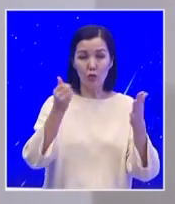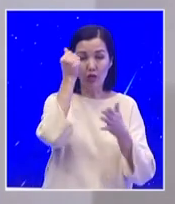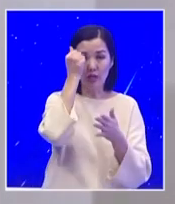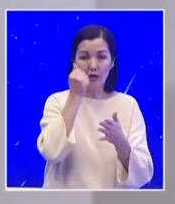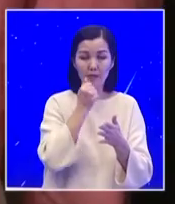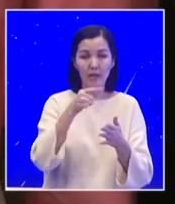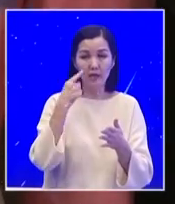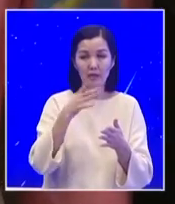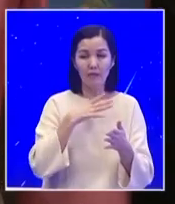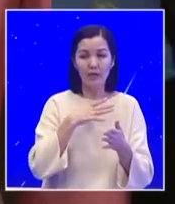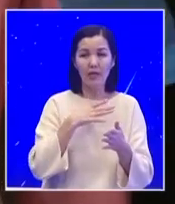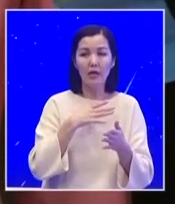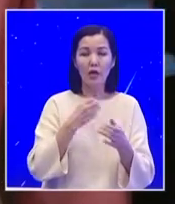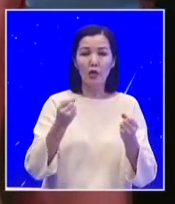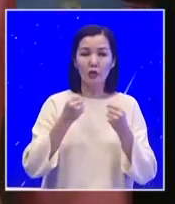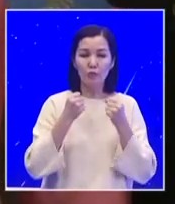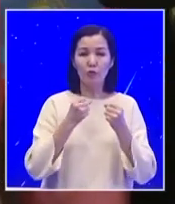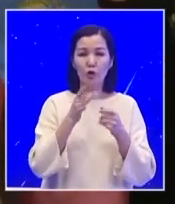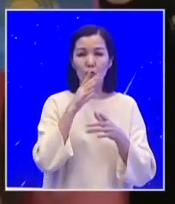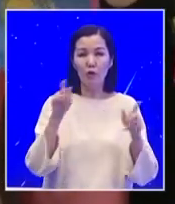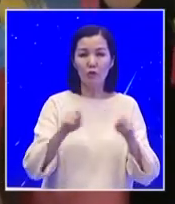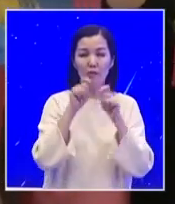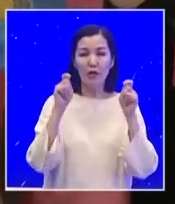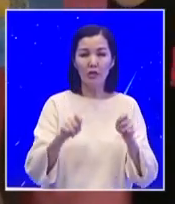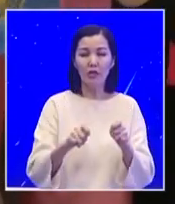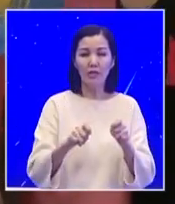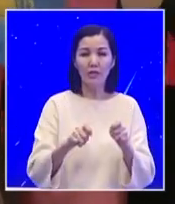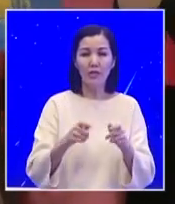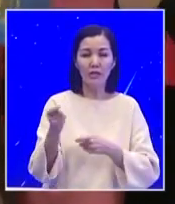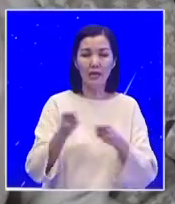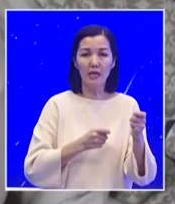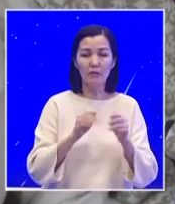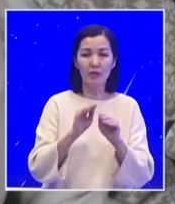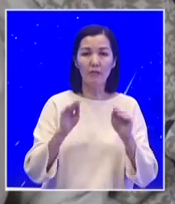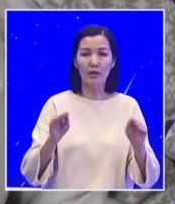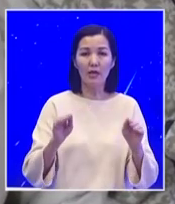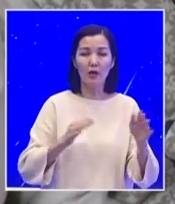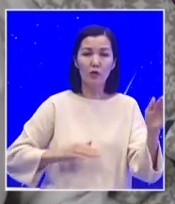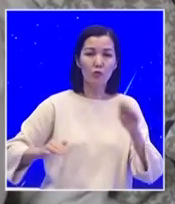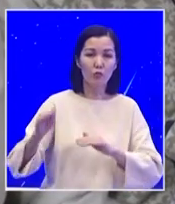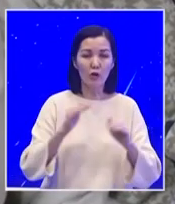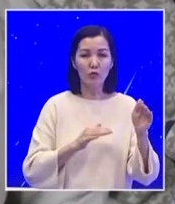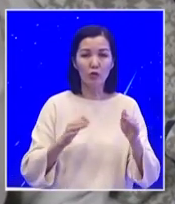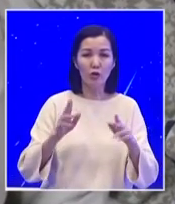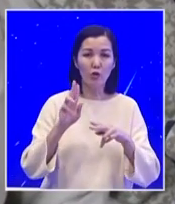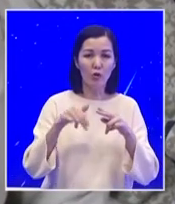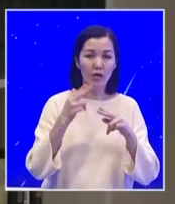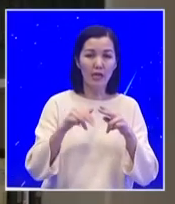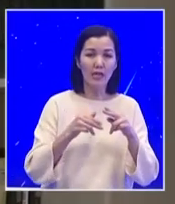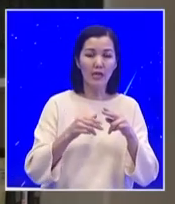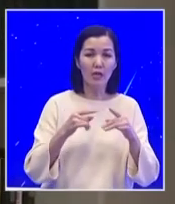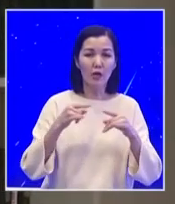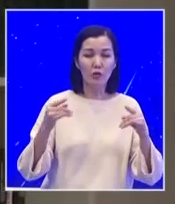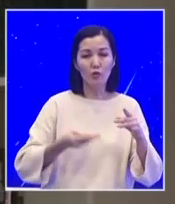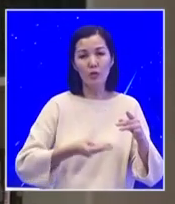алғысымды білдіргім келеді. Сонымен спорттық маусым ашылды. Аясында орталық әкімшілігі балалар арасында суға жүзуден, жеңіл атлетикадан, үстел